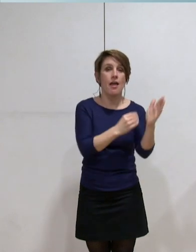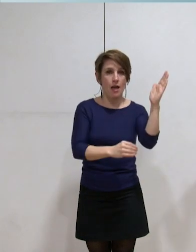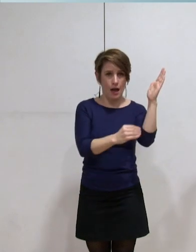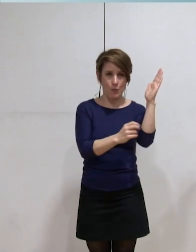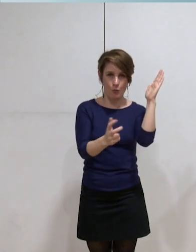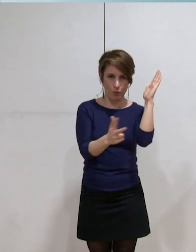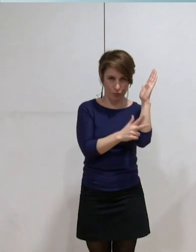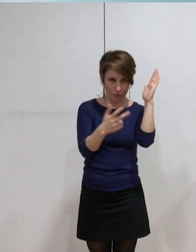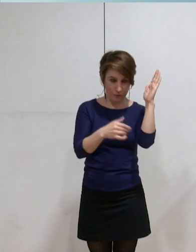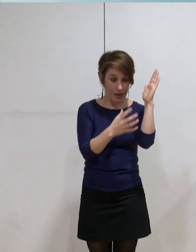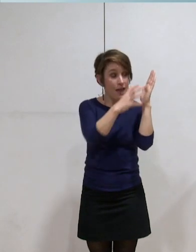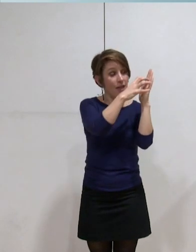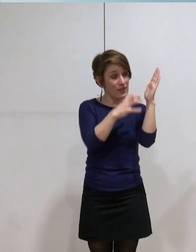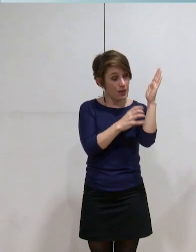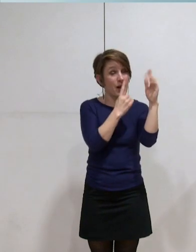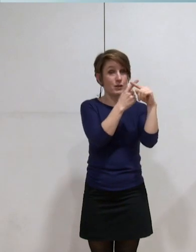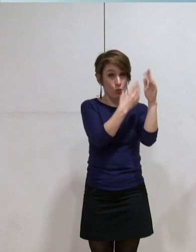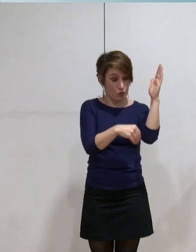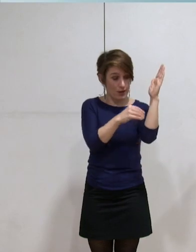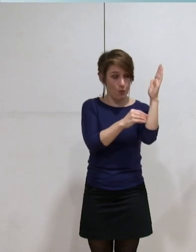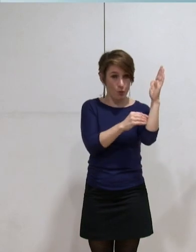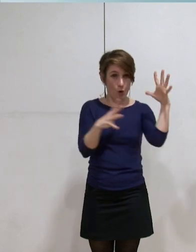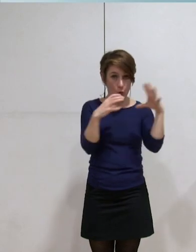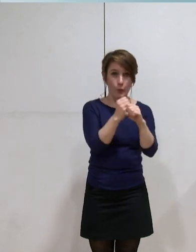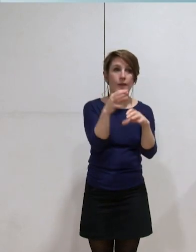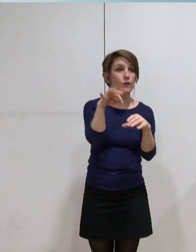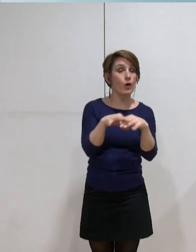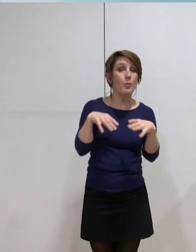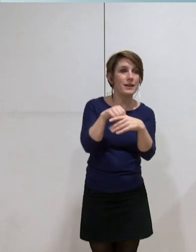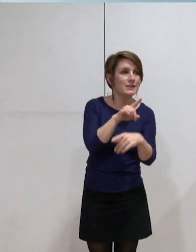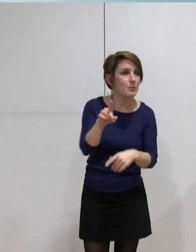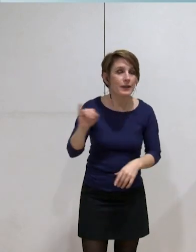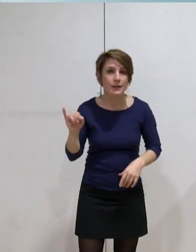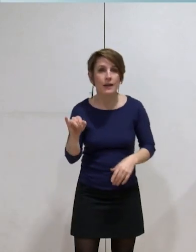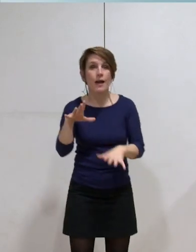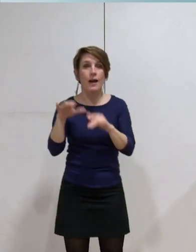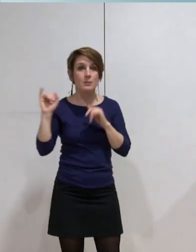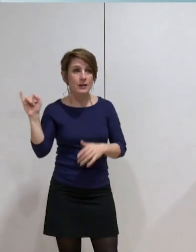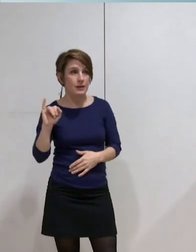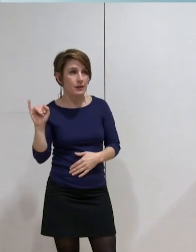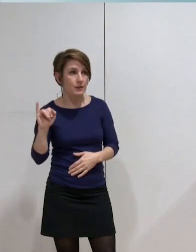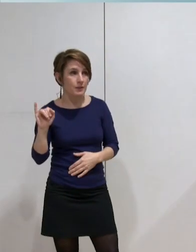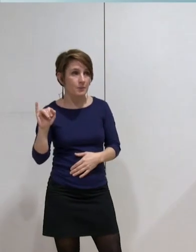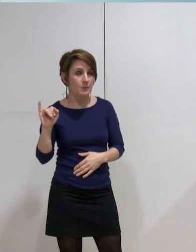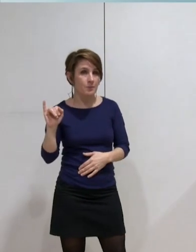adopté je mets la délibération ainsi amendée au voix qui ne prend pas part au vote qui s'abstient